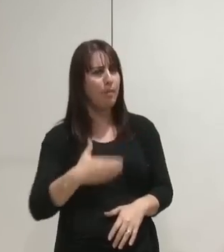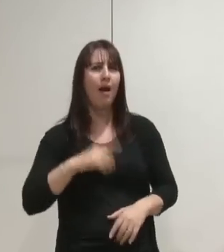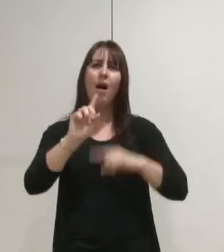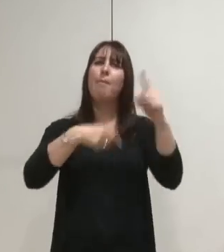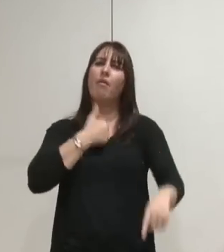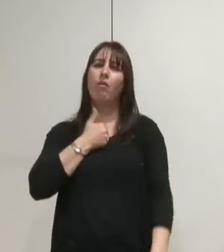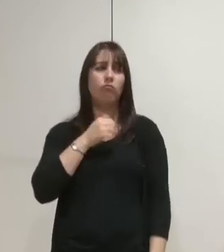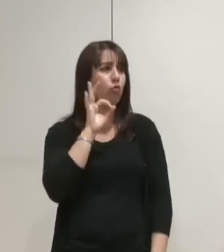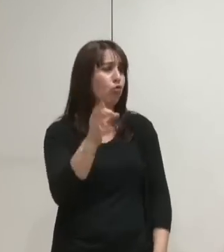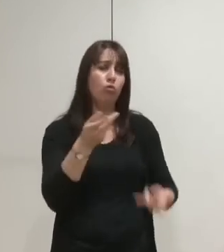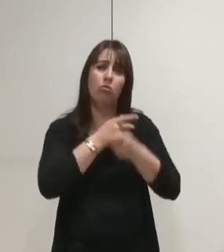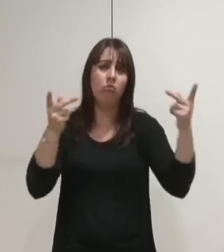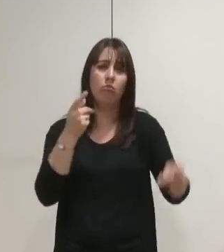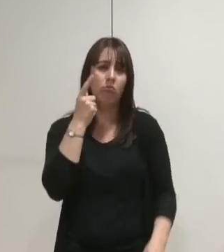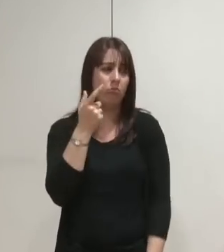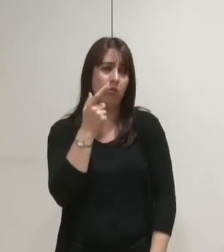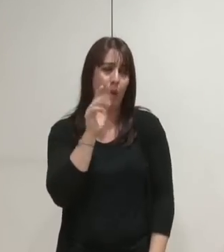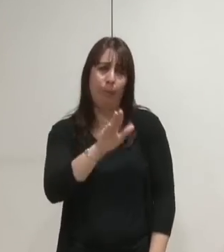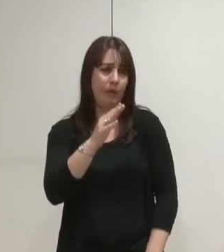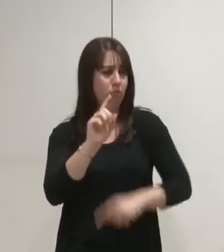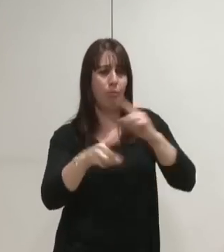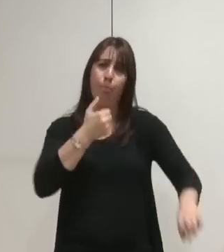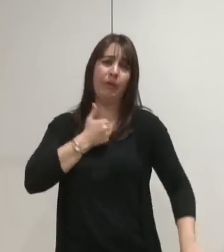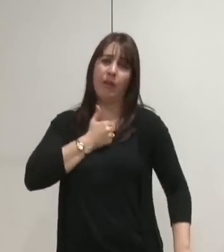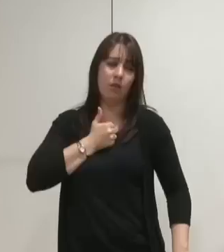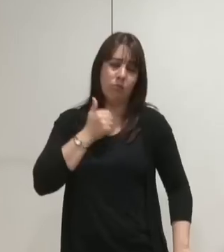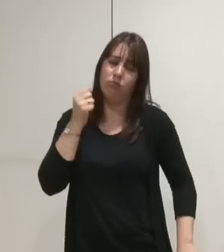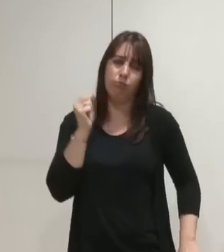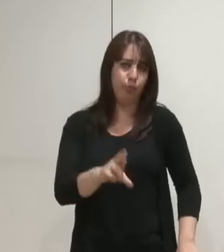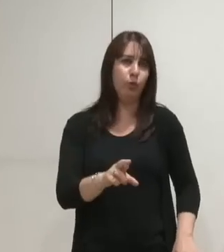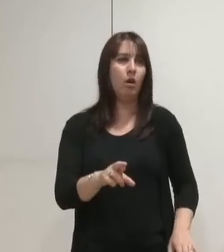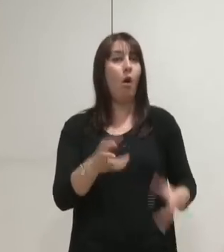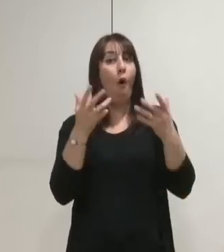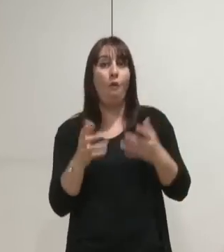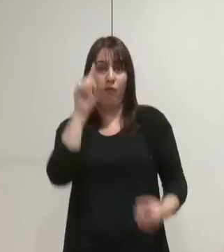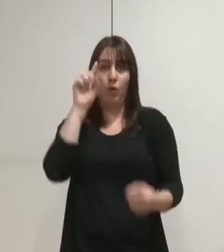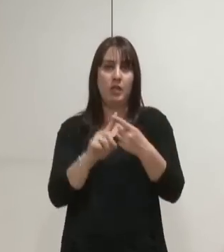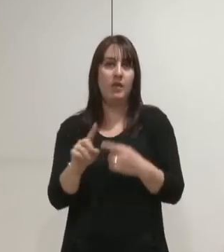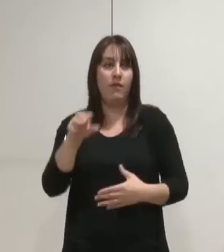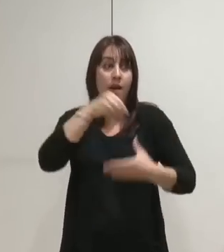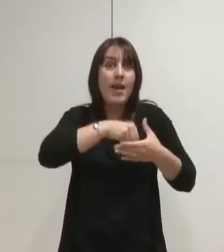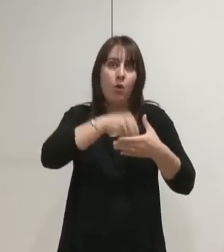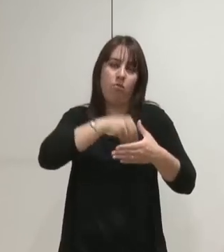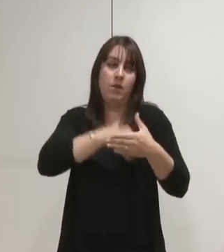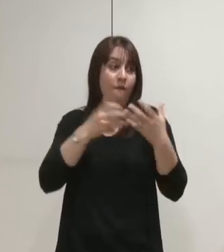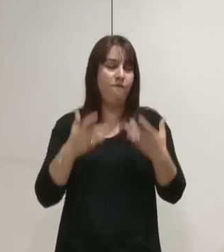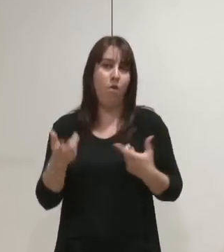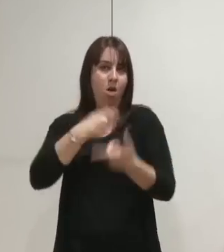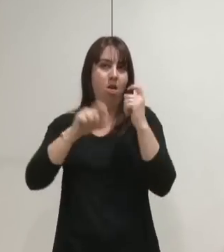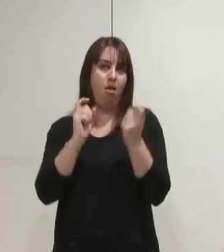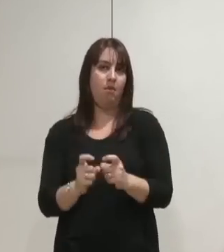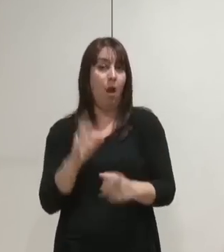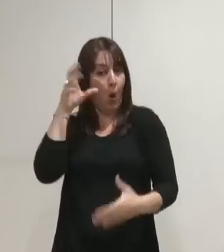effectivement c'est une privatisation il y a pas d'autrre mot dans toute commune on espère faire des économies et on espère faire des économies sur le